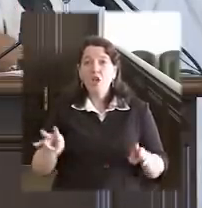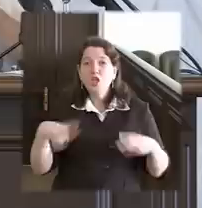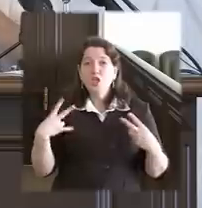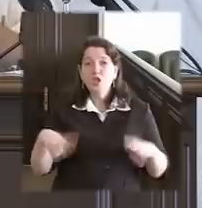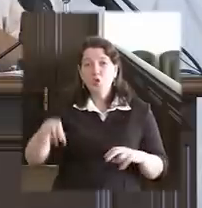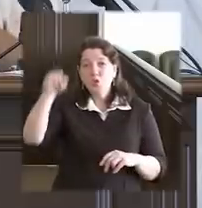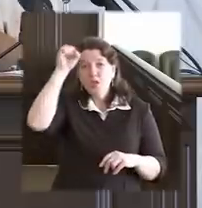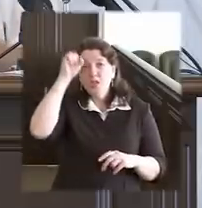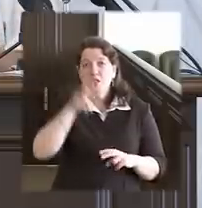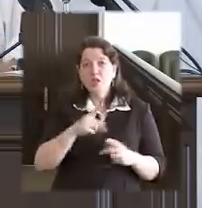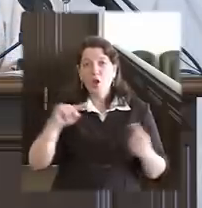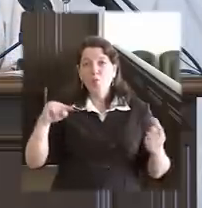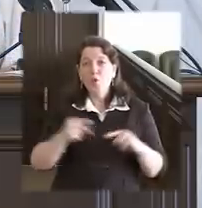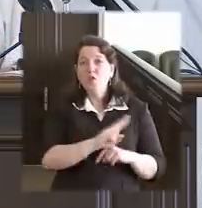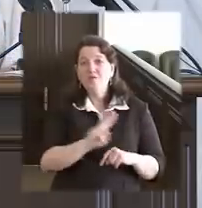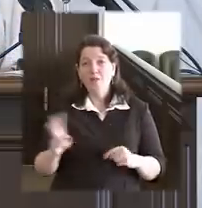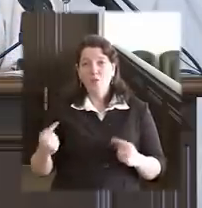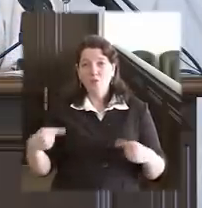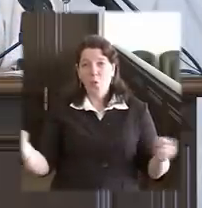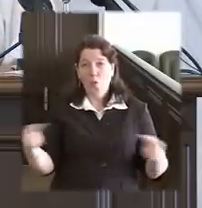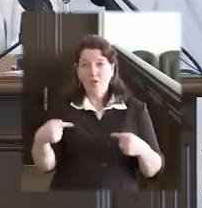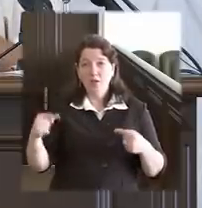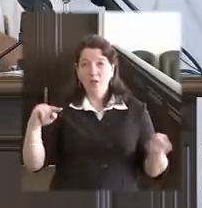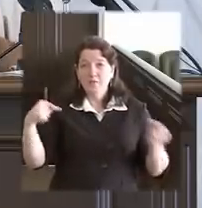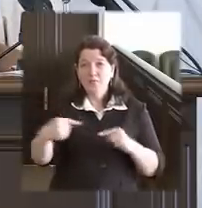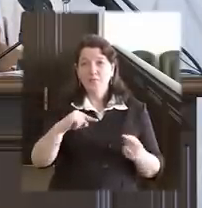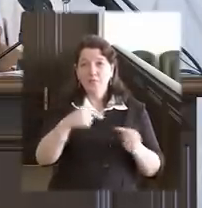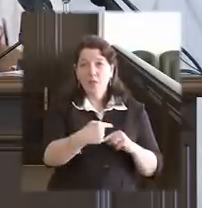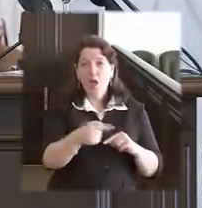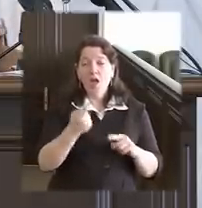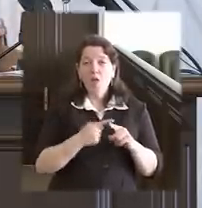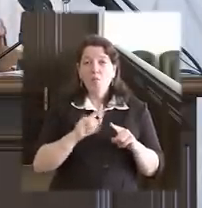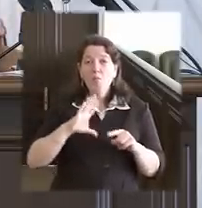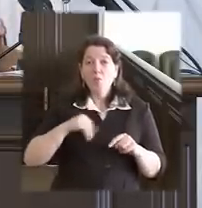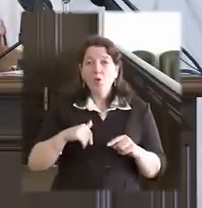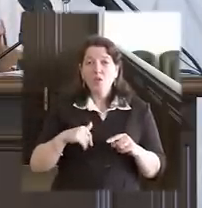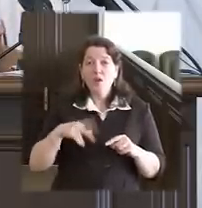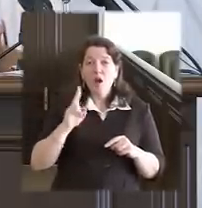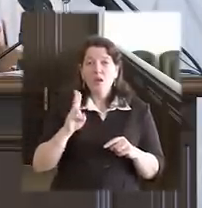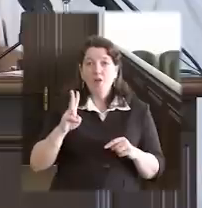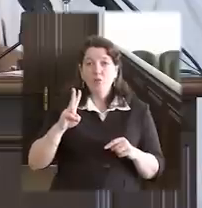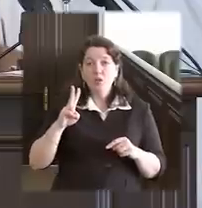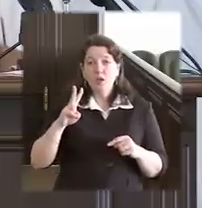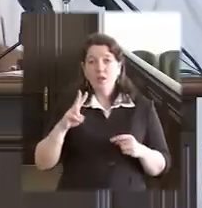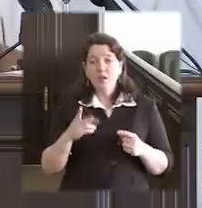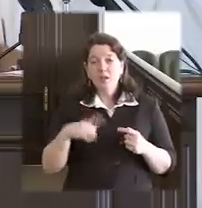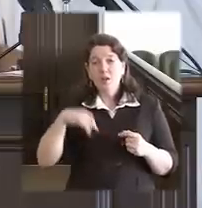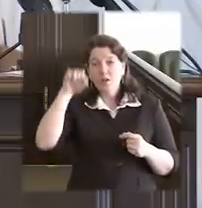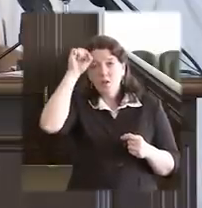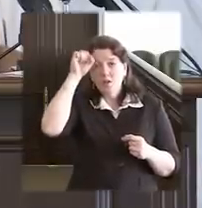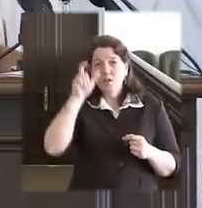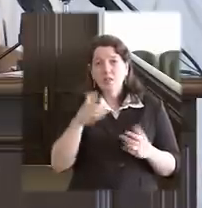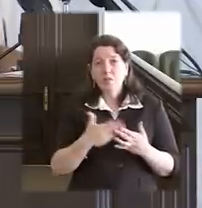не надо согрешать против кого-нибудь. Это против кого-нибудь согрешать – это значит ходить по острым